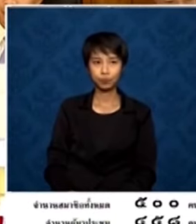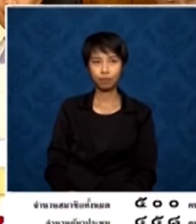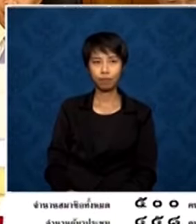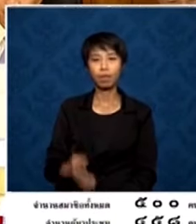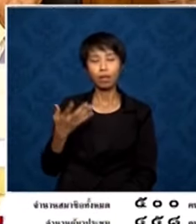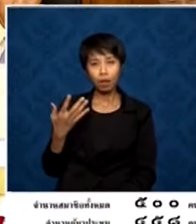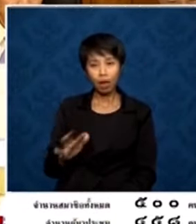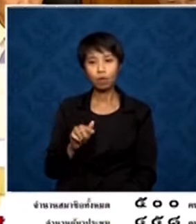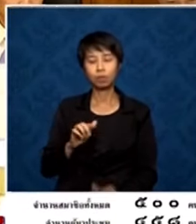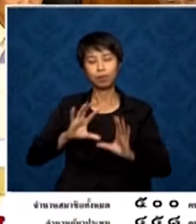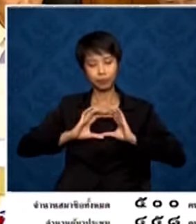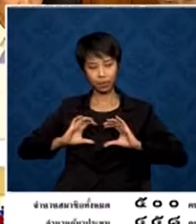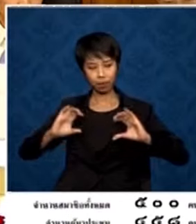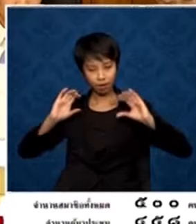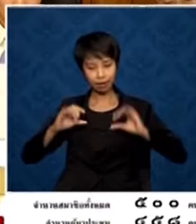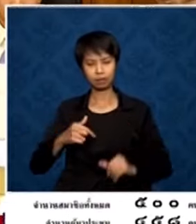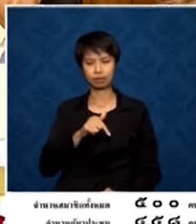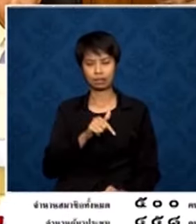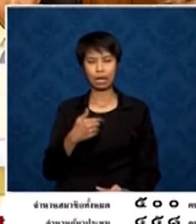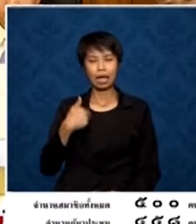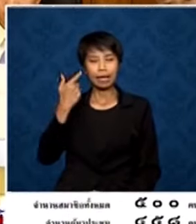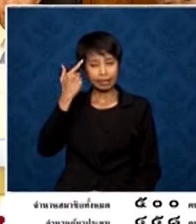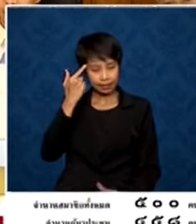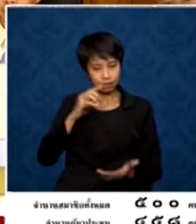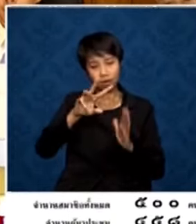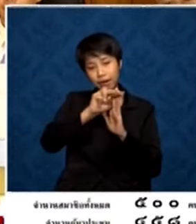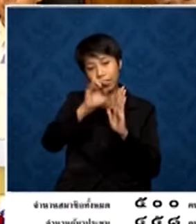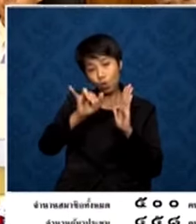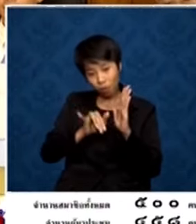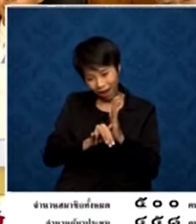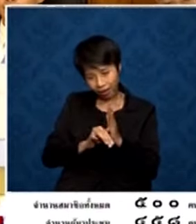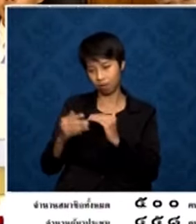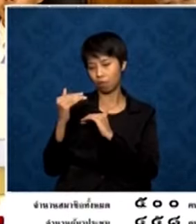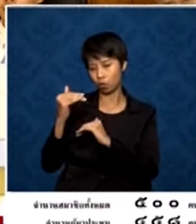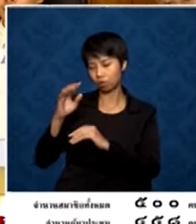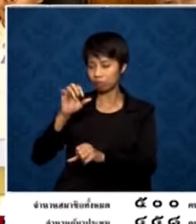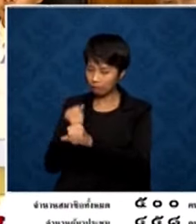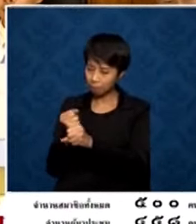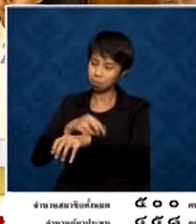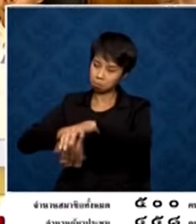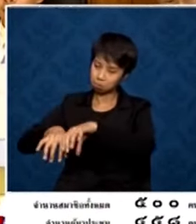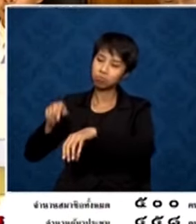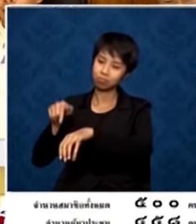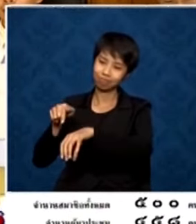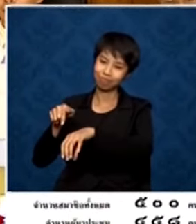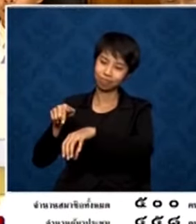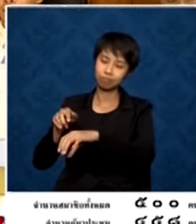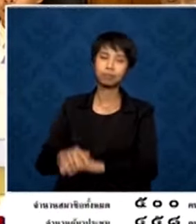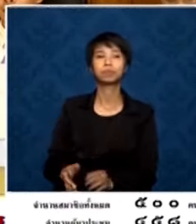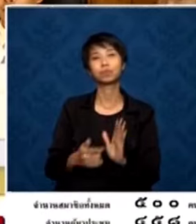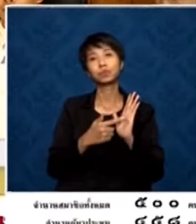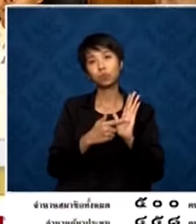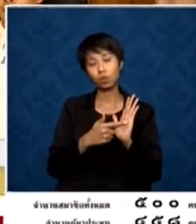หมายและเพื่อประโยชน์้าสกิจของประเทศกรรมธิการที่สามัญพิจารณาเศษศัพท์ดูทั้งเรื่องกฎ